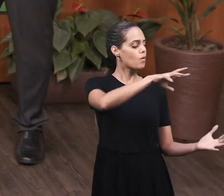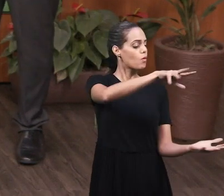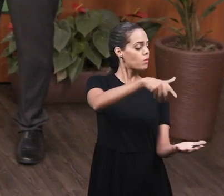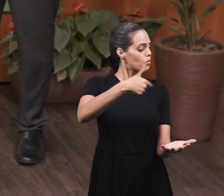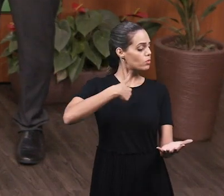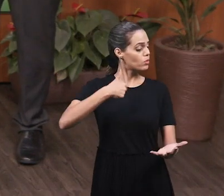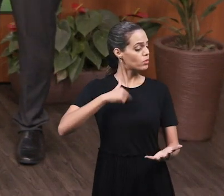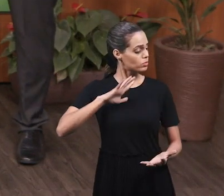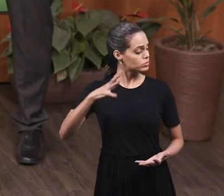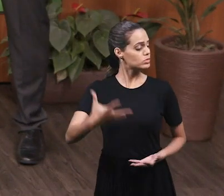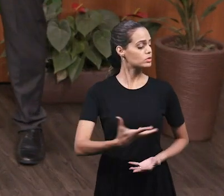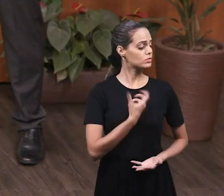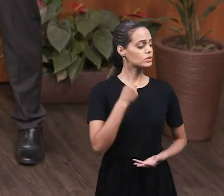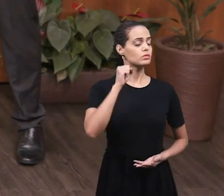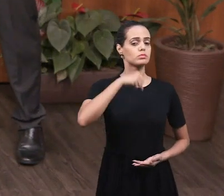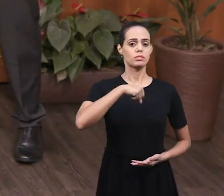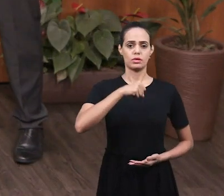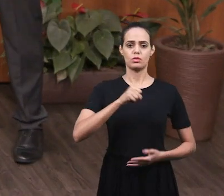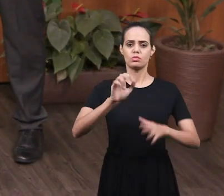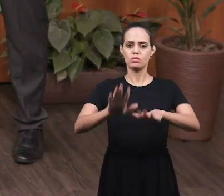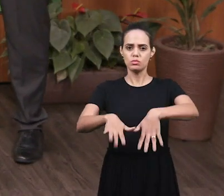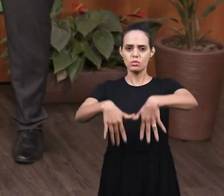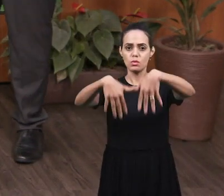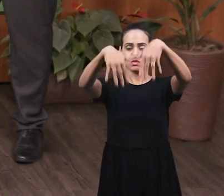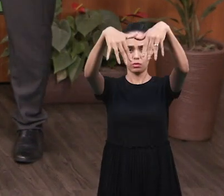monde sur ce salut.